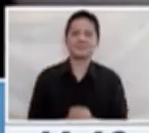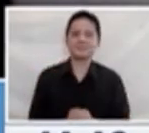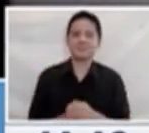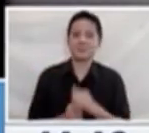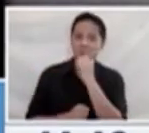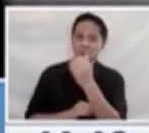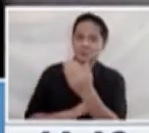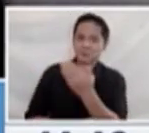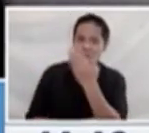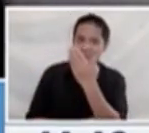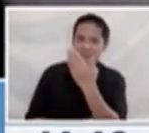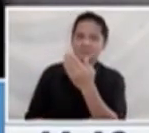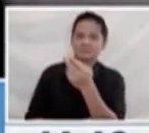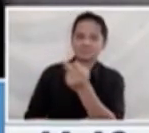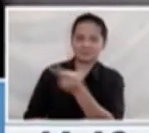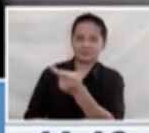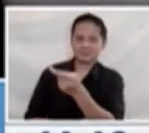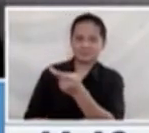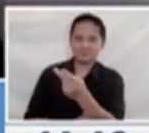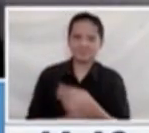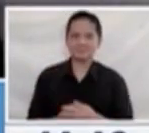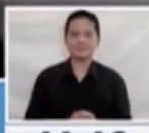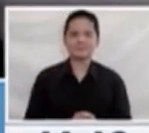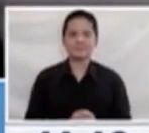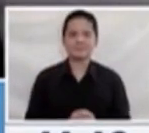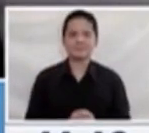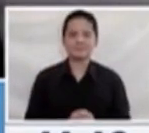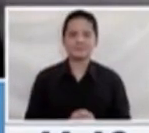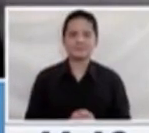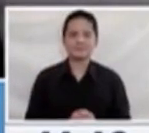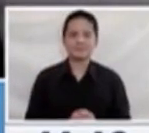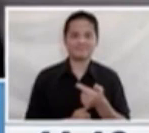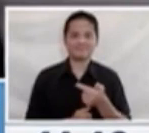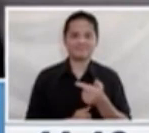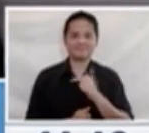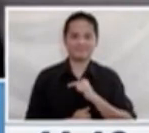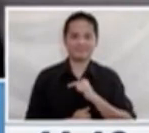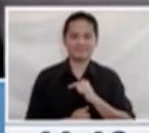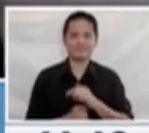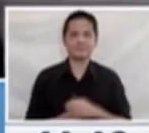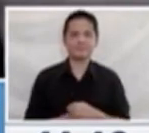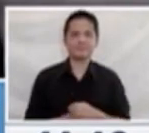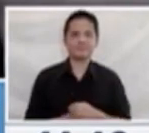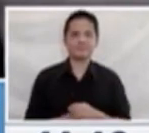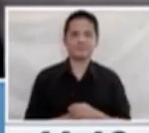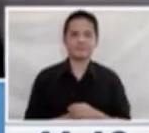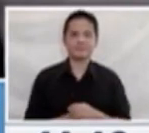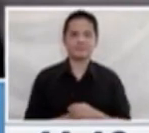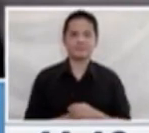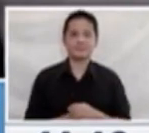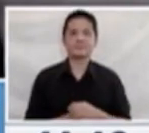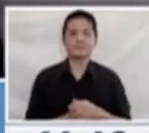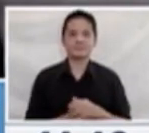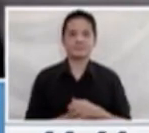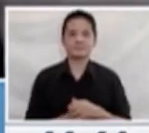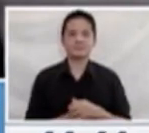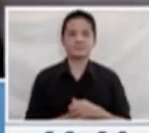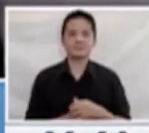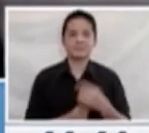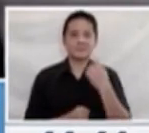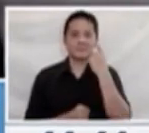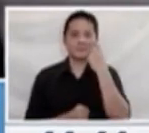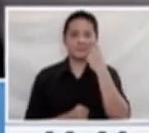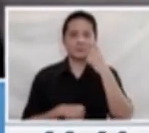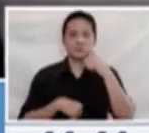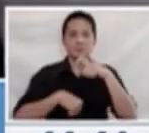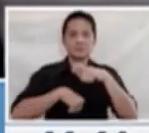ating mga kababayan. Ang sabi po ni presidente, kung hindi po sapat ang mga pribadong bus, eroplano at barko, pwede rin